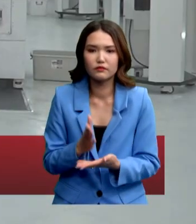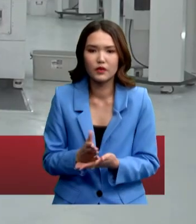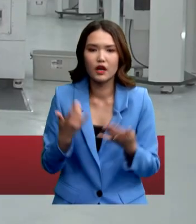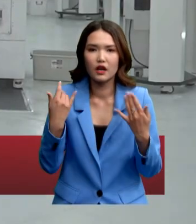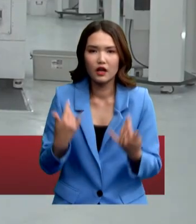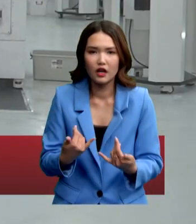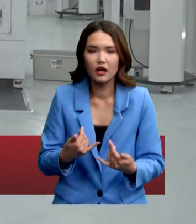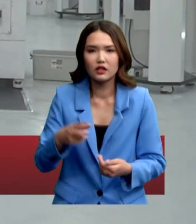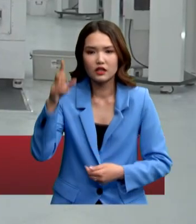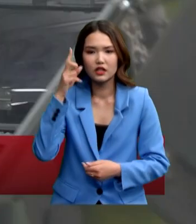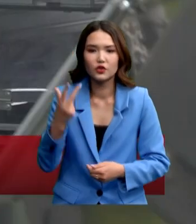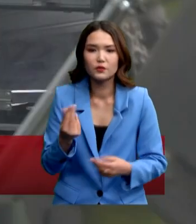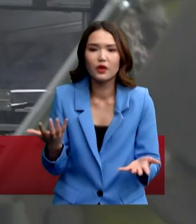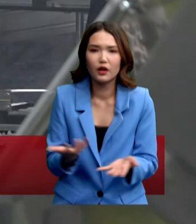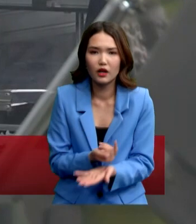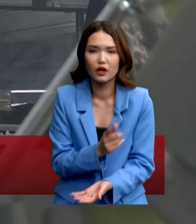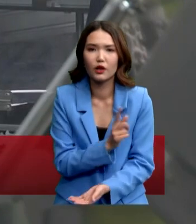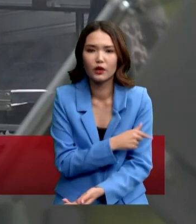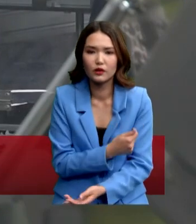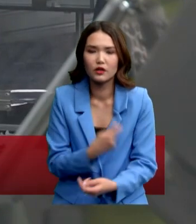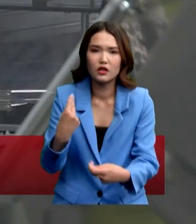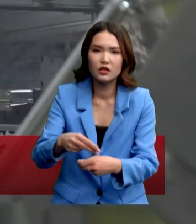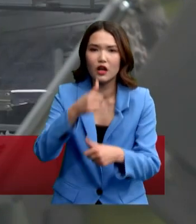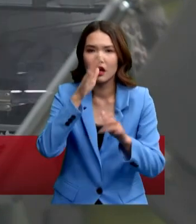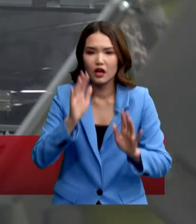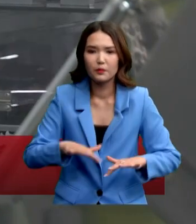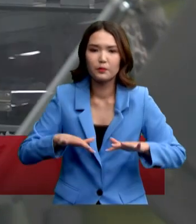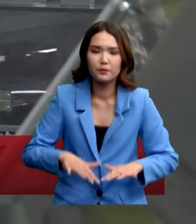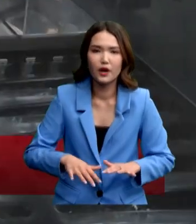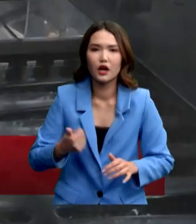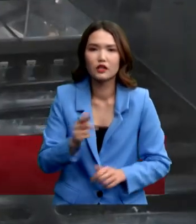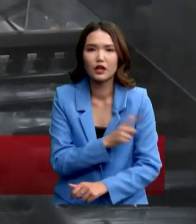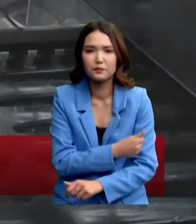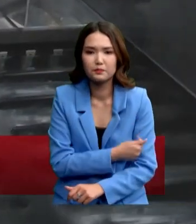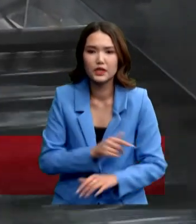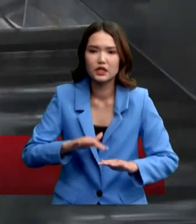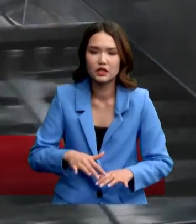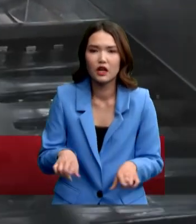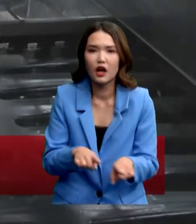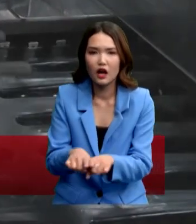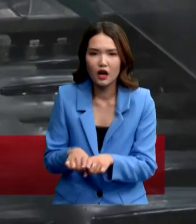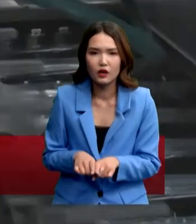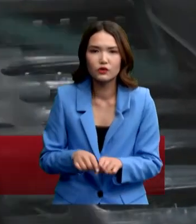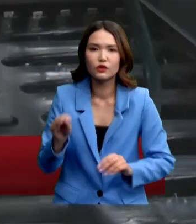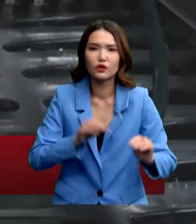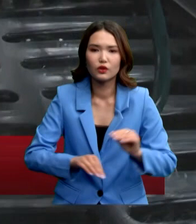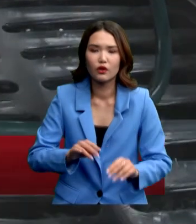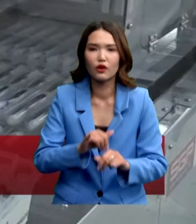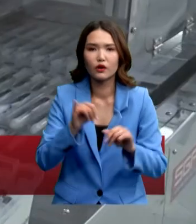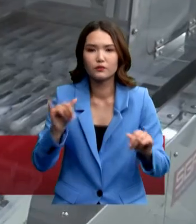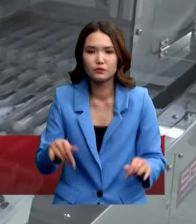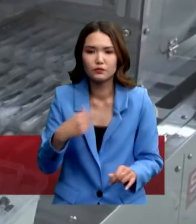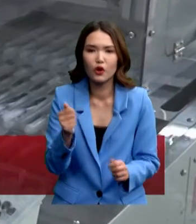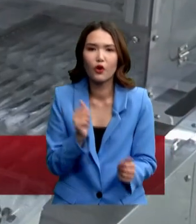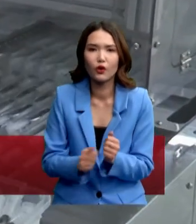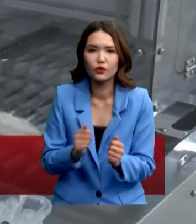Қазір елде шприц тапшы, өзге уақытта ақшаға сатып алмайтын жергілікті медициналық мекемелер оны дәл осы Атыраудағы Брандо брендінен